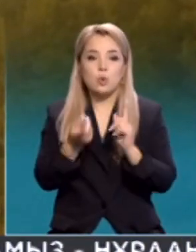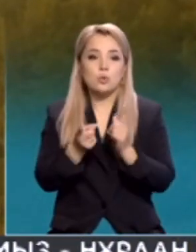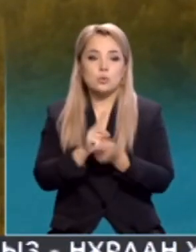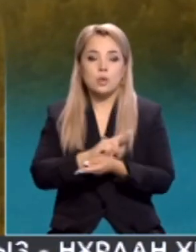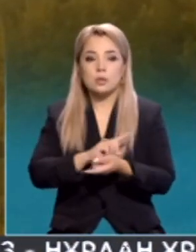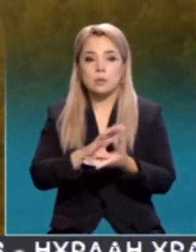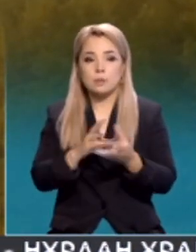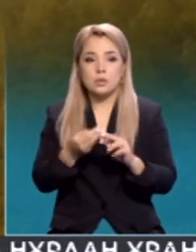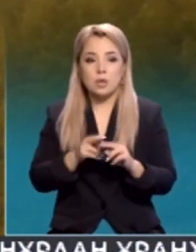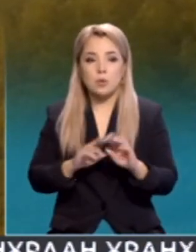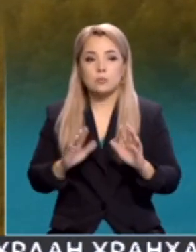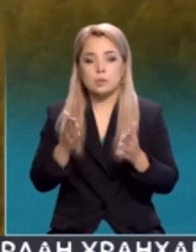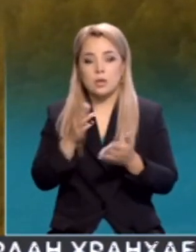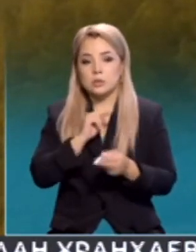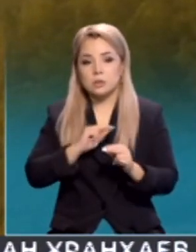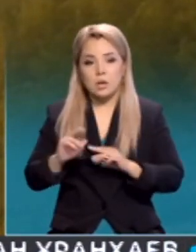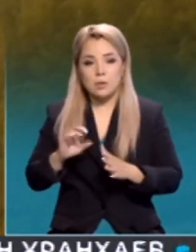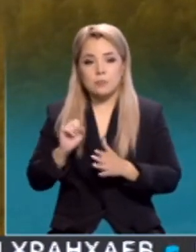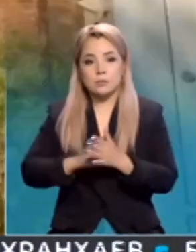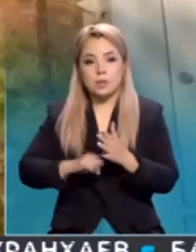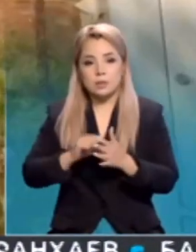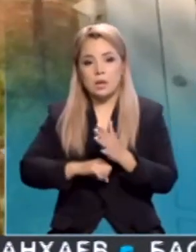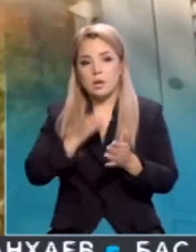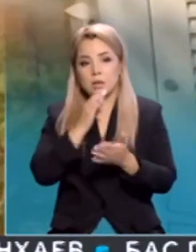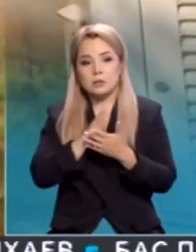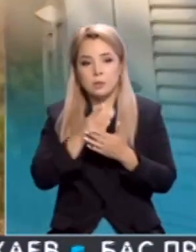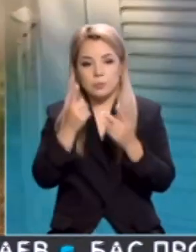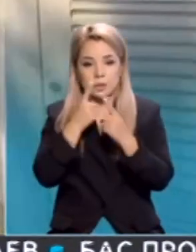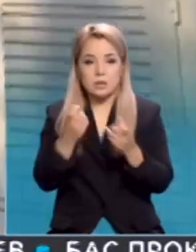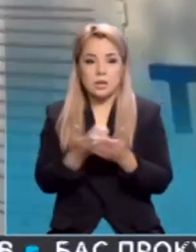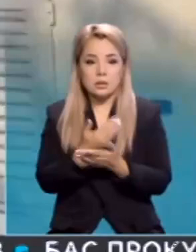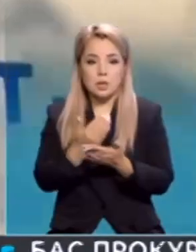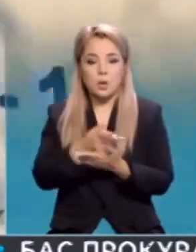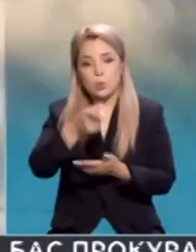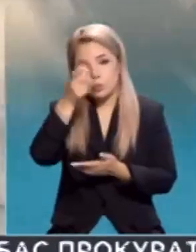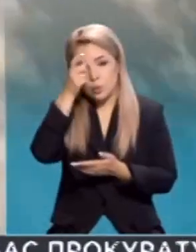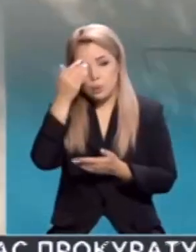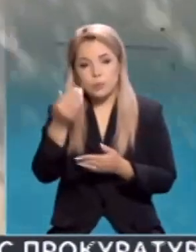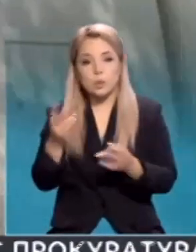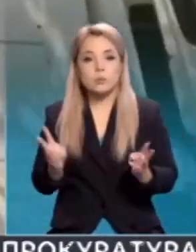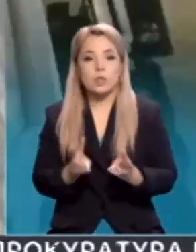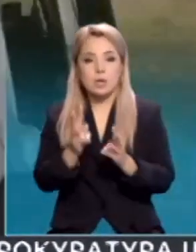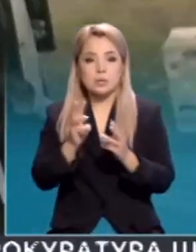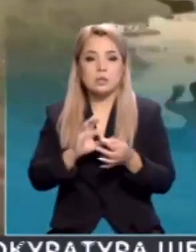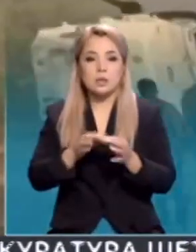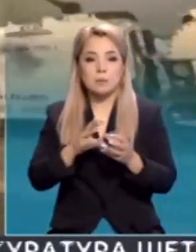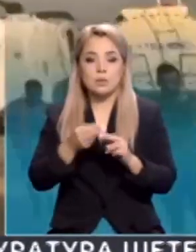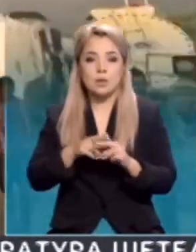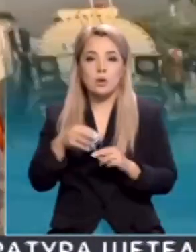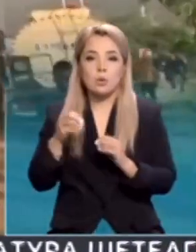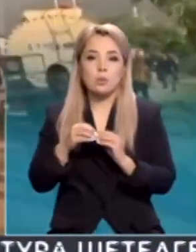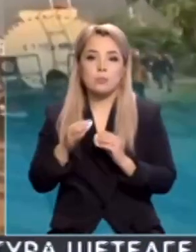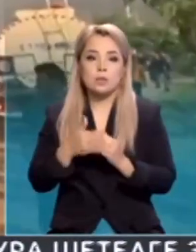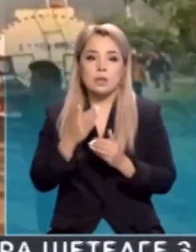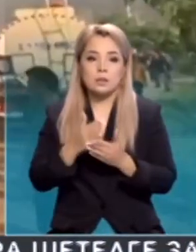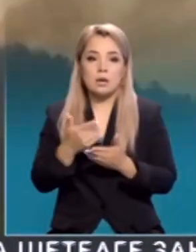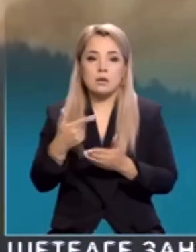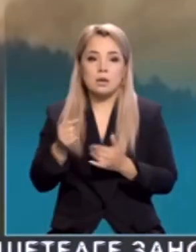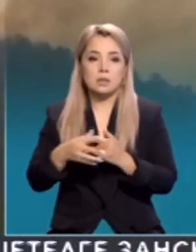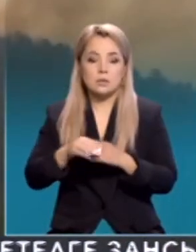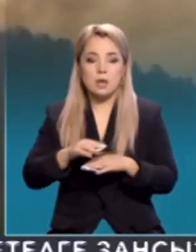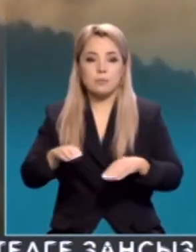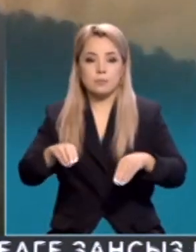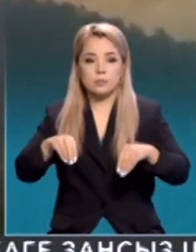құбылысынан осындай оқиғалар жиілеуі мүмкін деп дабыл қағып отыр. Былтыр Түркияда болған алапат орман өртінен ондаған мың гектар аумақ күлге айналған